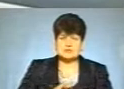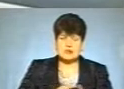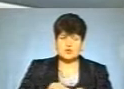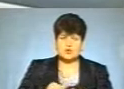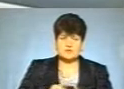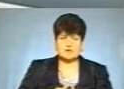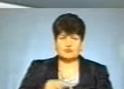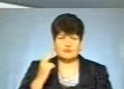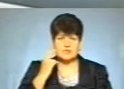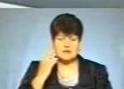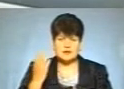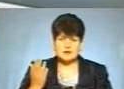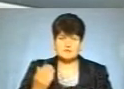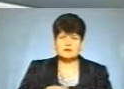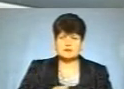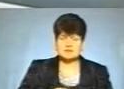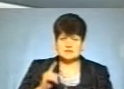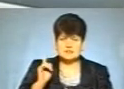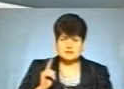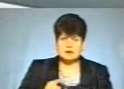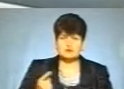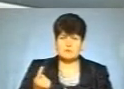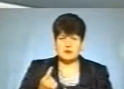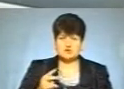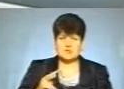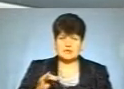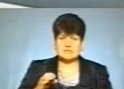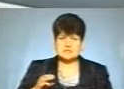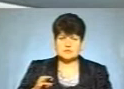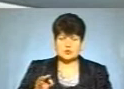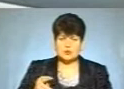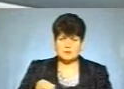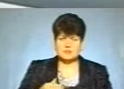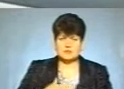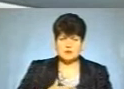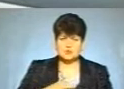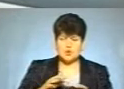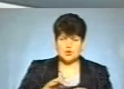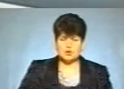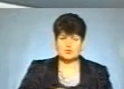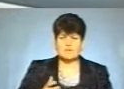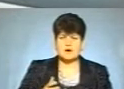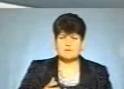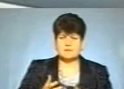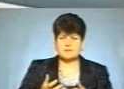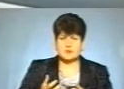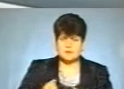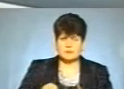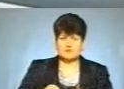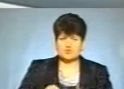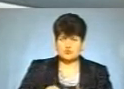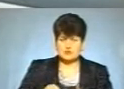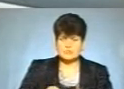Києві, знаю, що навіть 1 листопада був наш голова Піжок Юрій Миколаївич, він брав участь